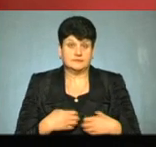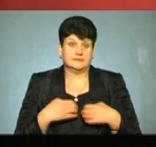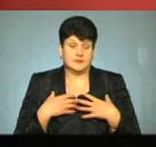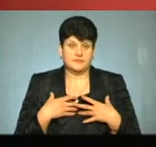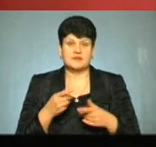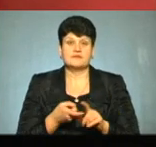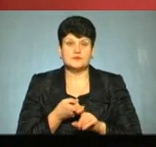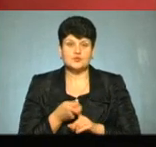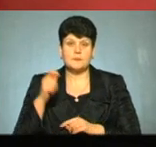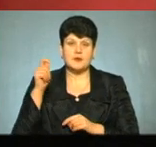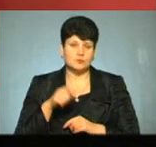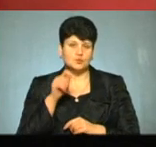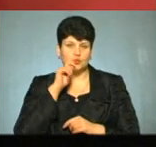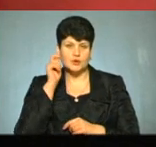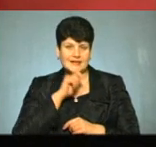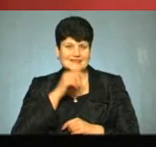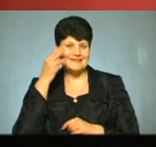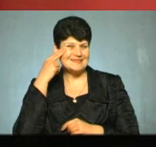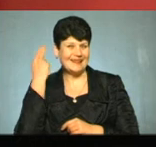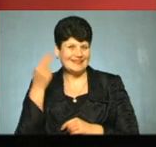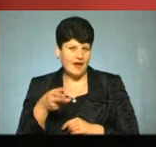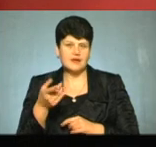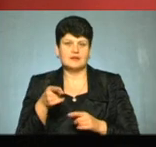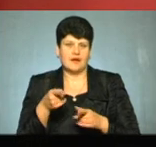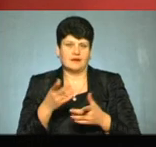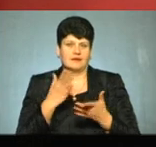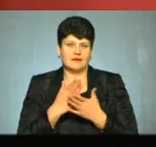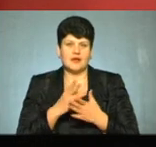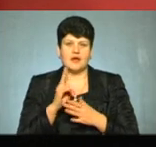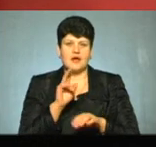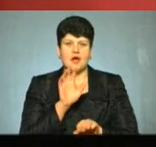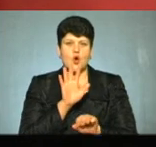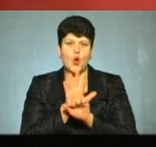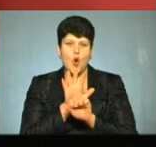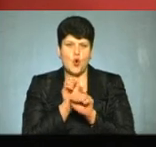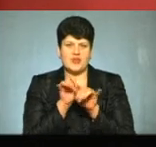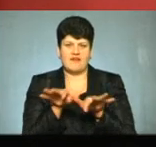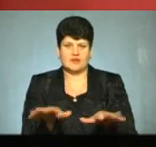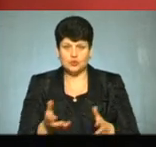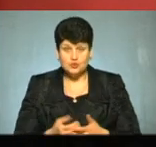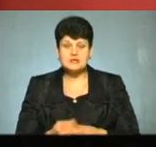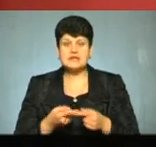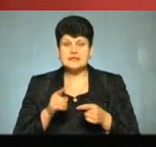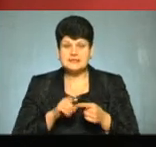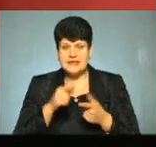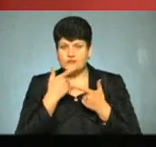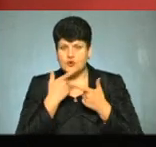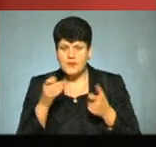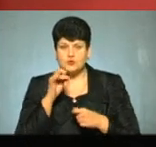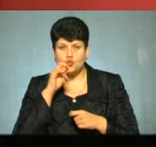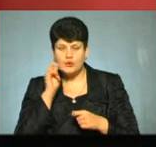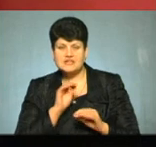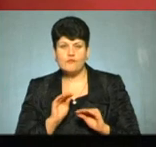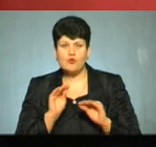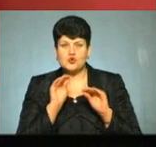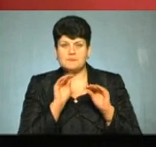із евакуацією українців з китайського Уханю, де поширюється коронавірус. Власне, через це, через інформацію про те, що